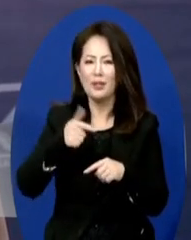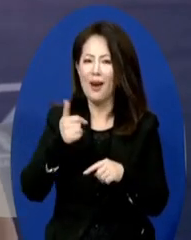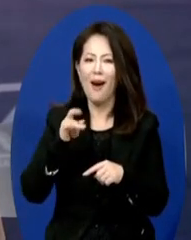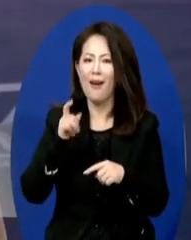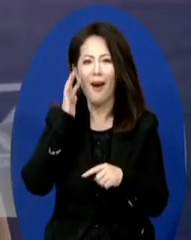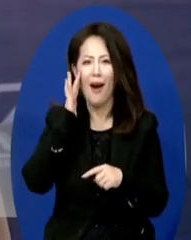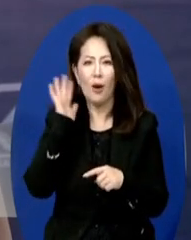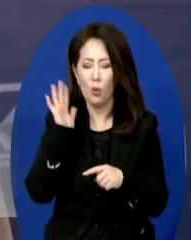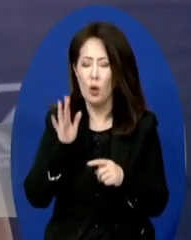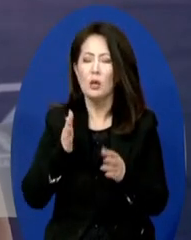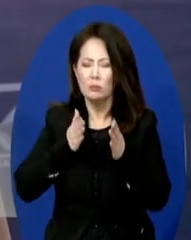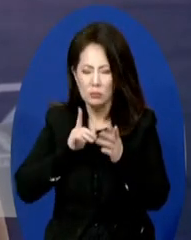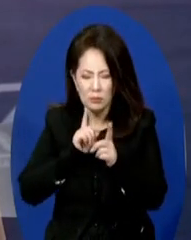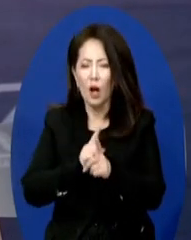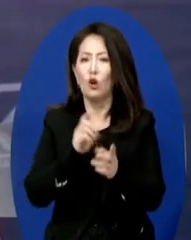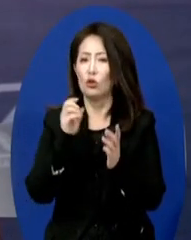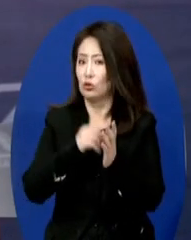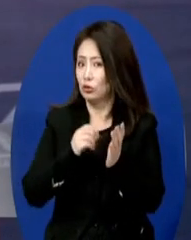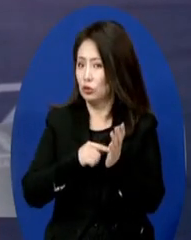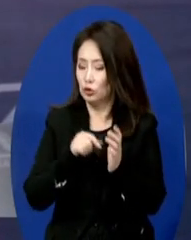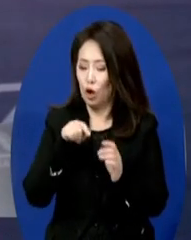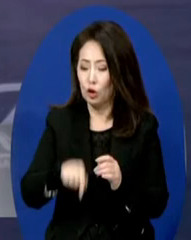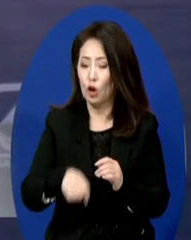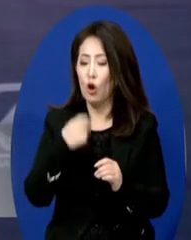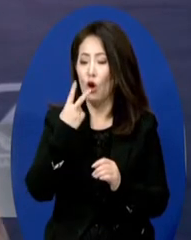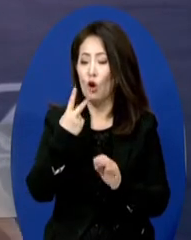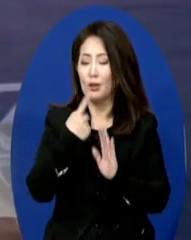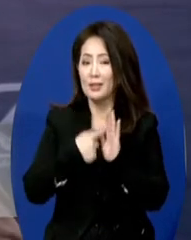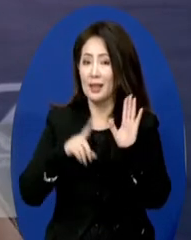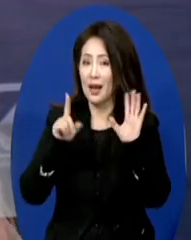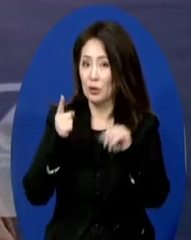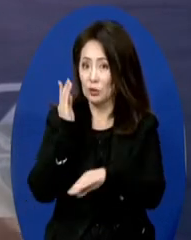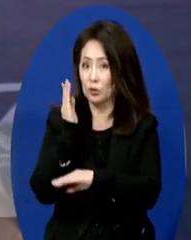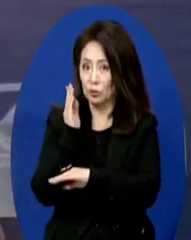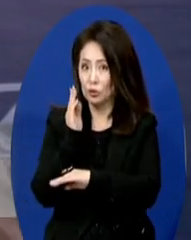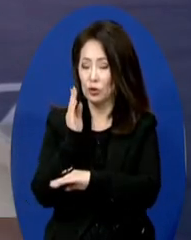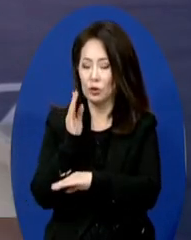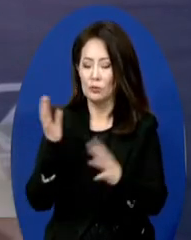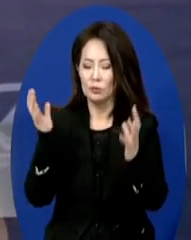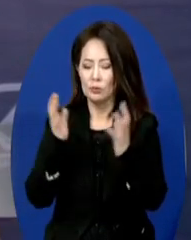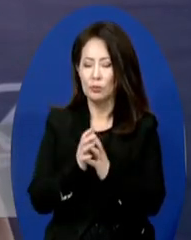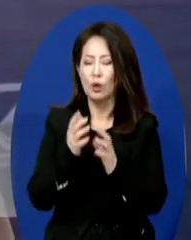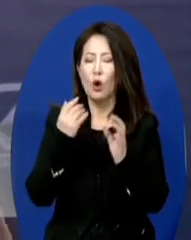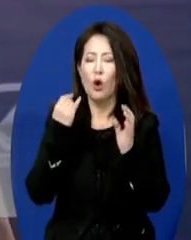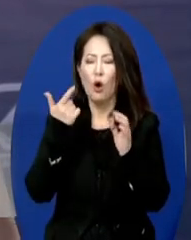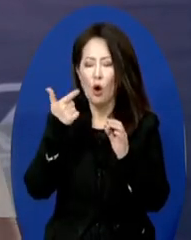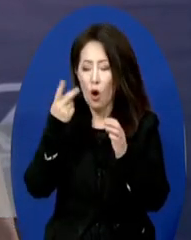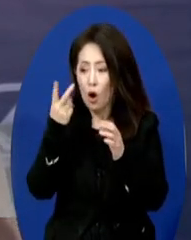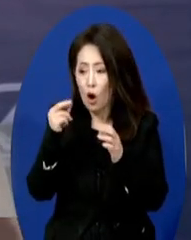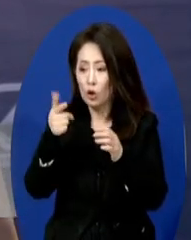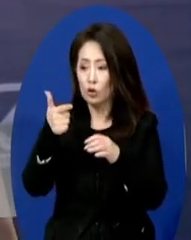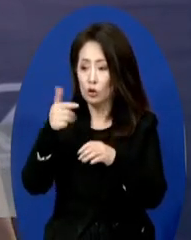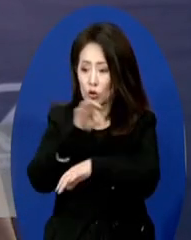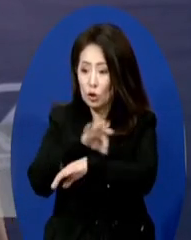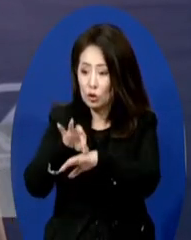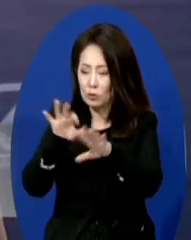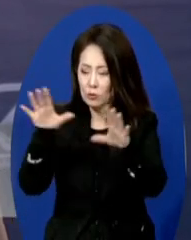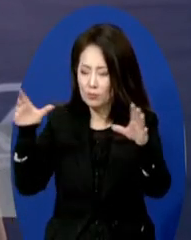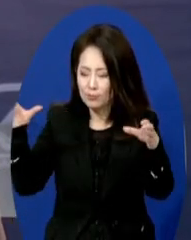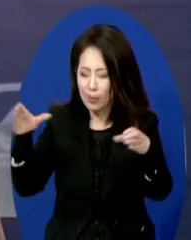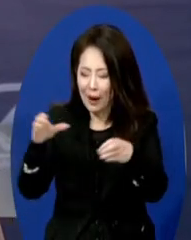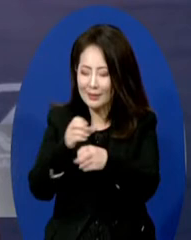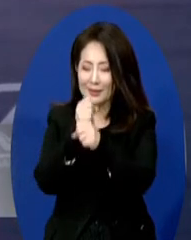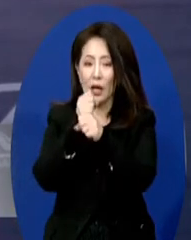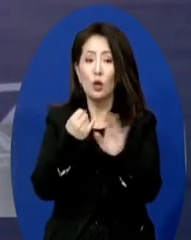байхгүй. За ингээд бид өнөөдөр 2 сарын 10-ны өдөр бол 20 гол төслөө 6 олгож ингэж багцаж танилцуулж